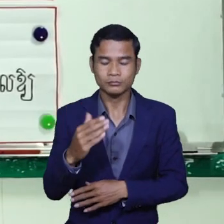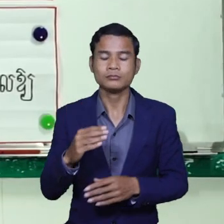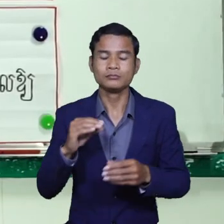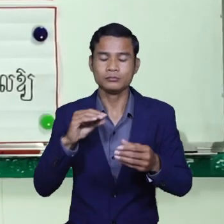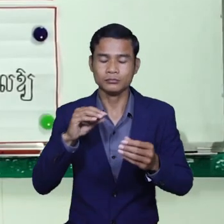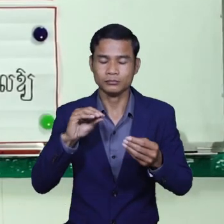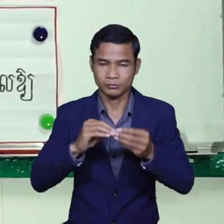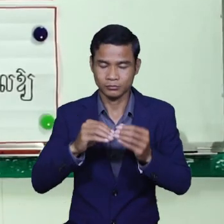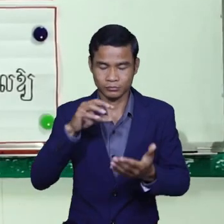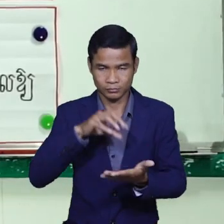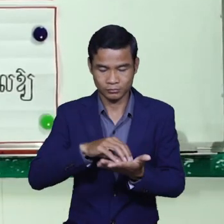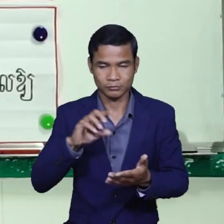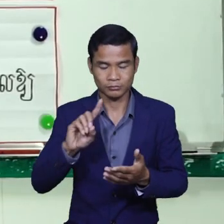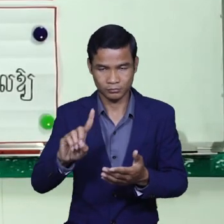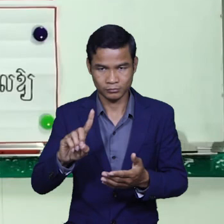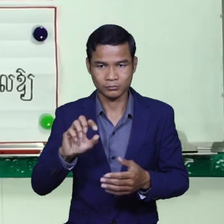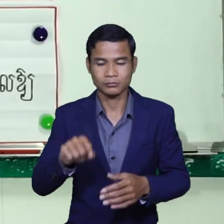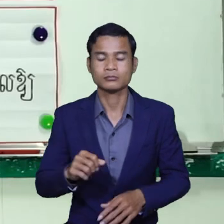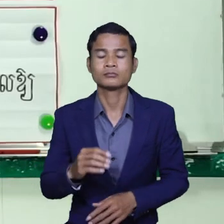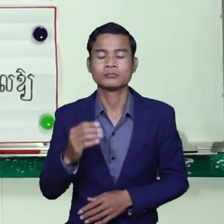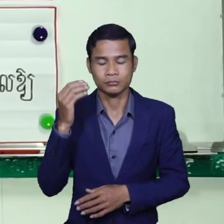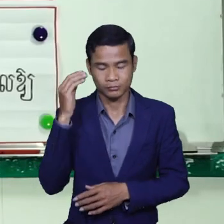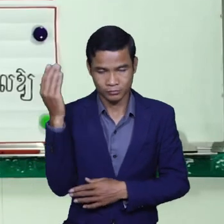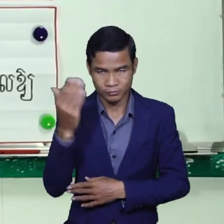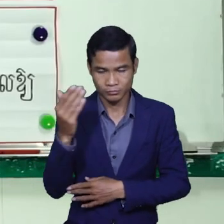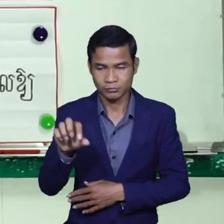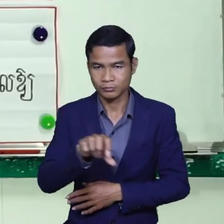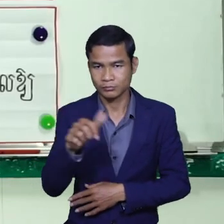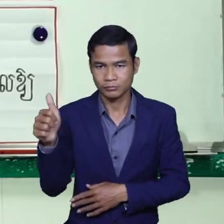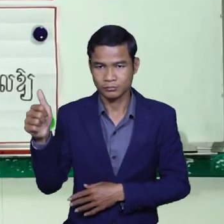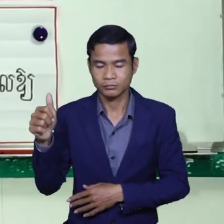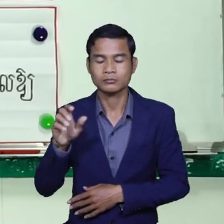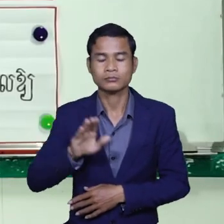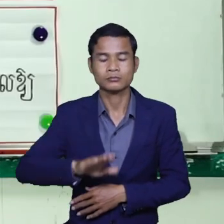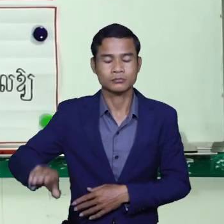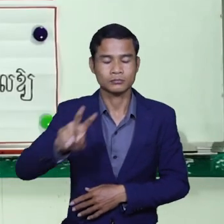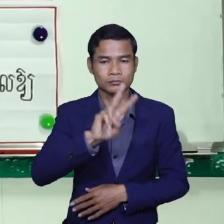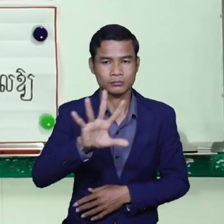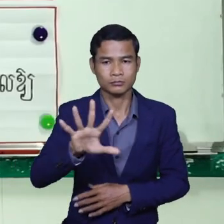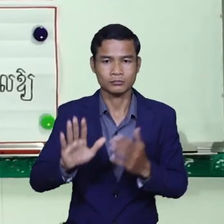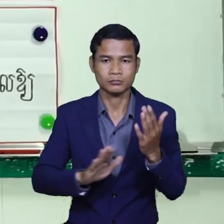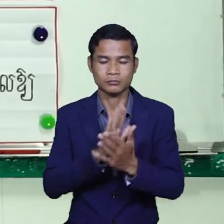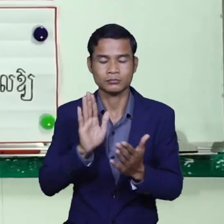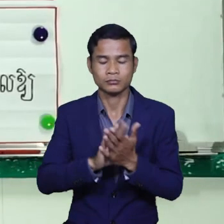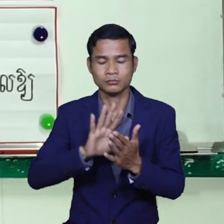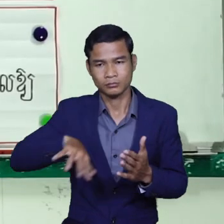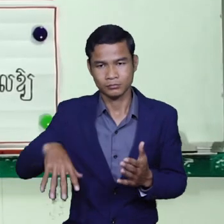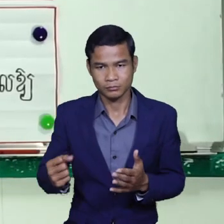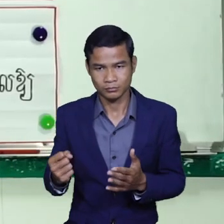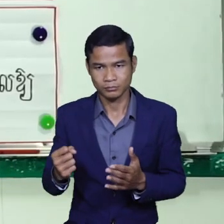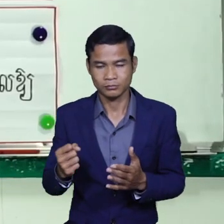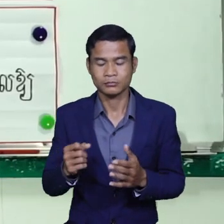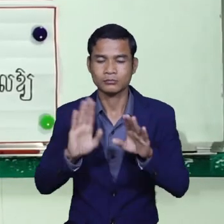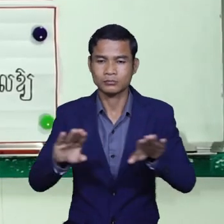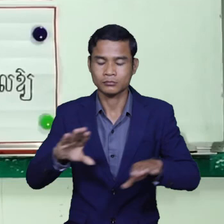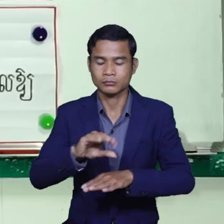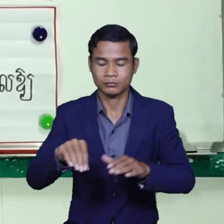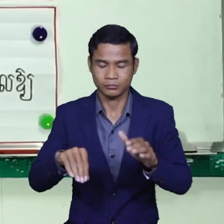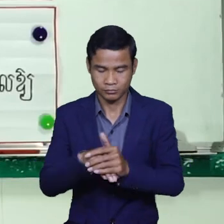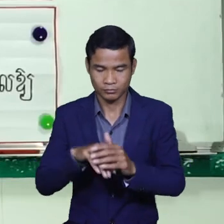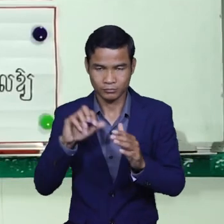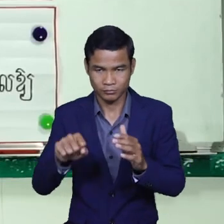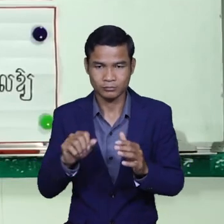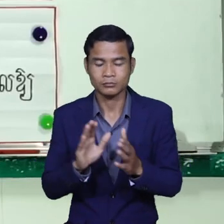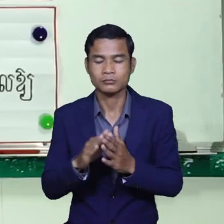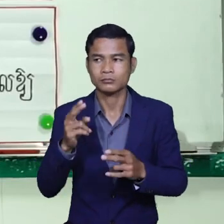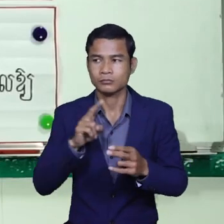xa ca bà rì thị nì bình bình chà bỏ lệ muối chà nâng tù rù tùa xa ca bà nê nê tè mô phê pram rì thị nì khát hay con cốn tặng ạc nế chà